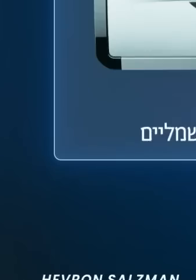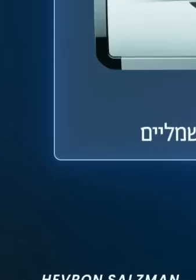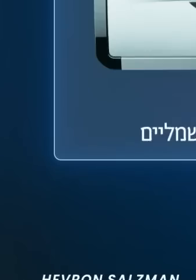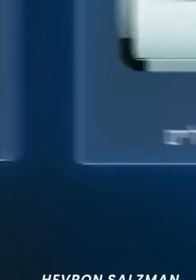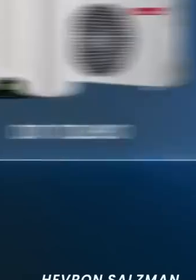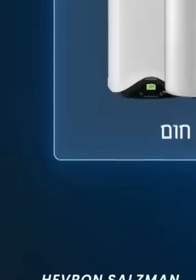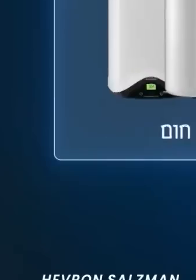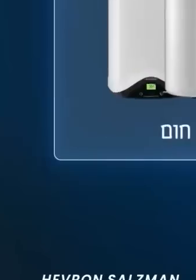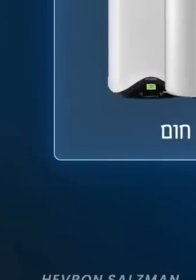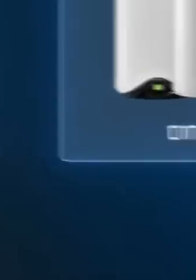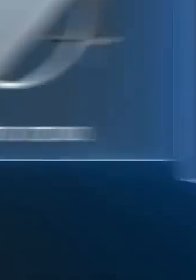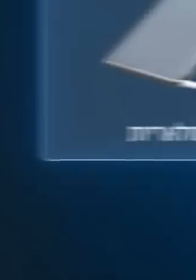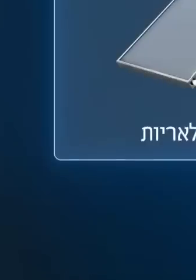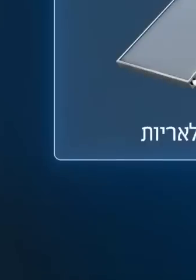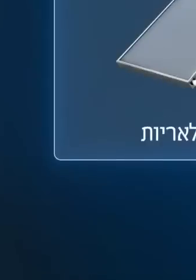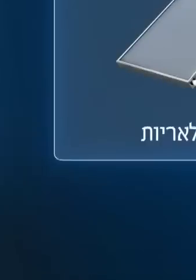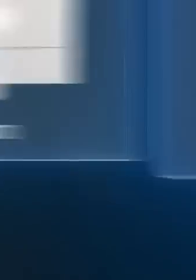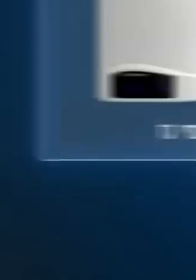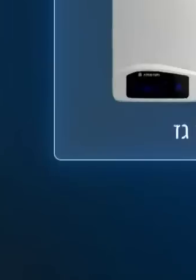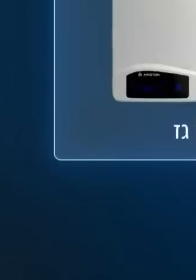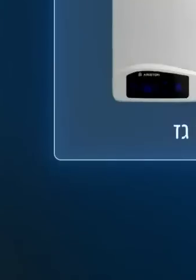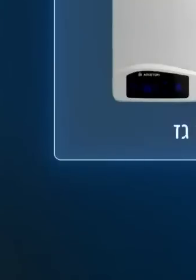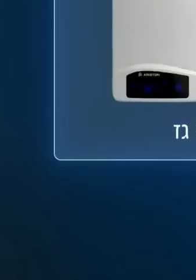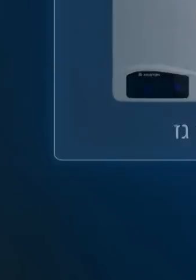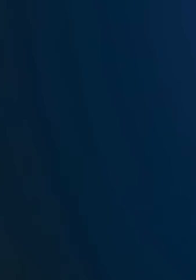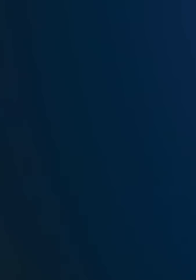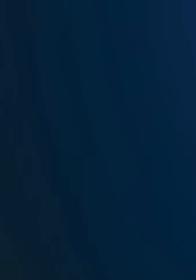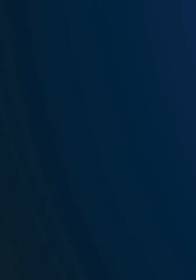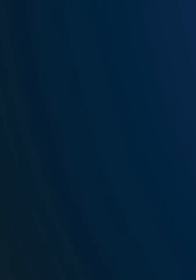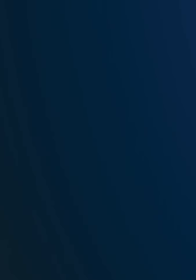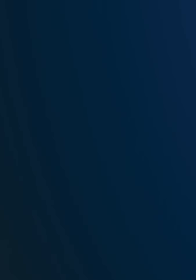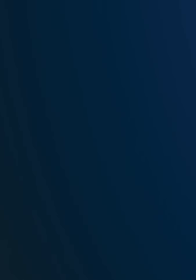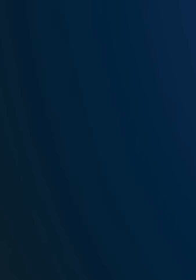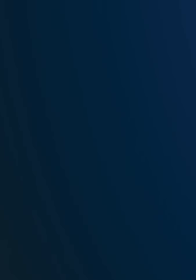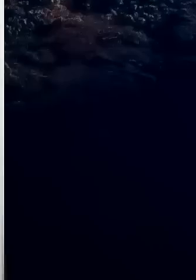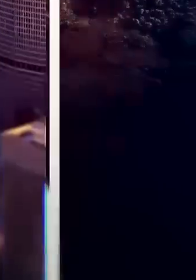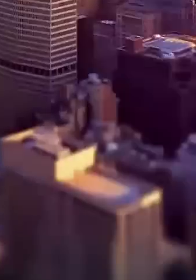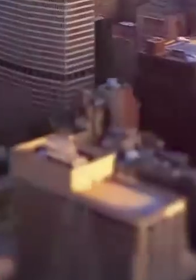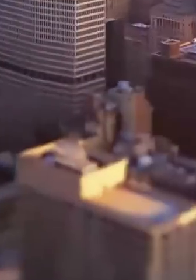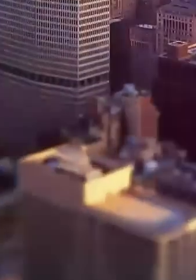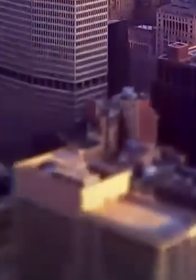אביב. חרומגן מציגה, מגוון פתרונות חכמים למים חמים. חרומגן.